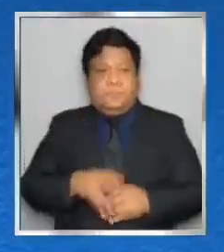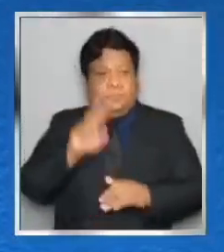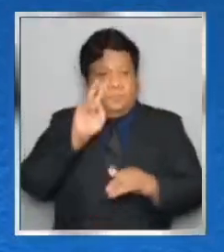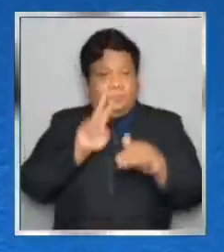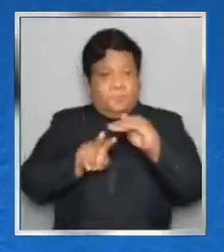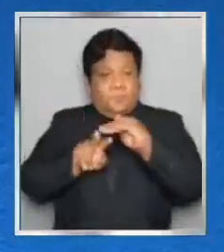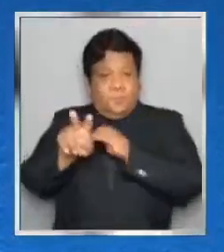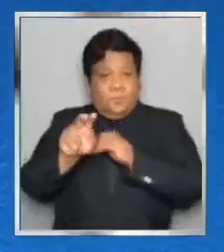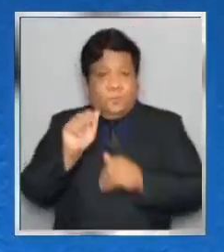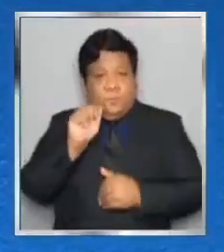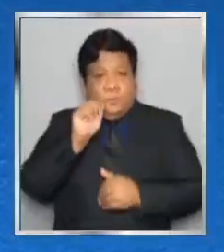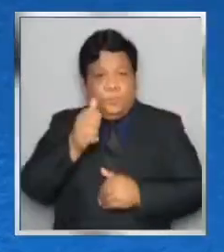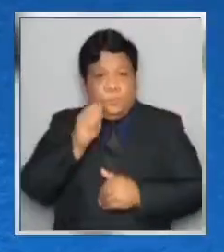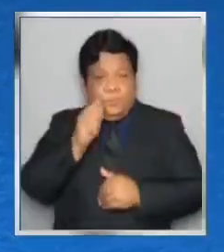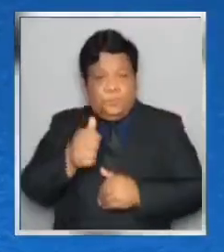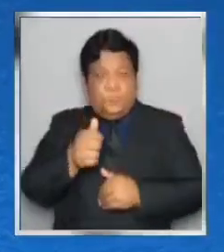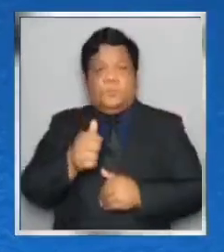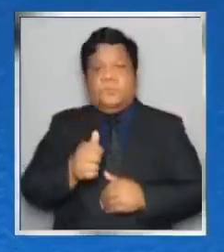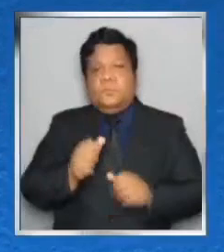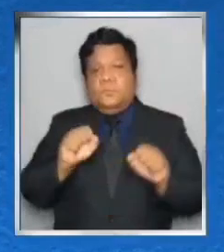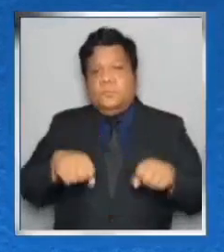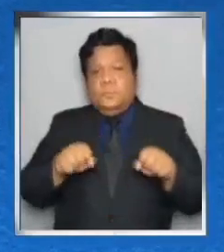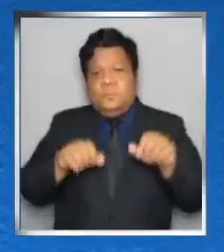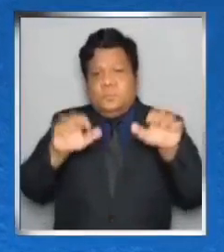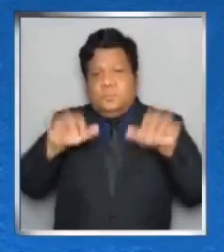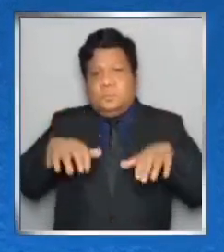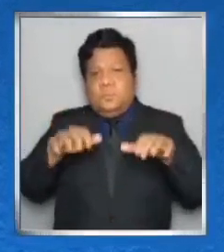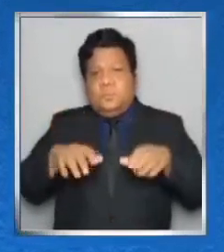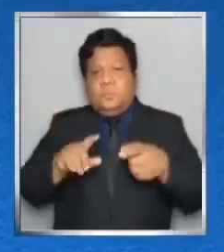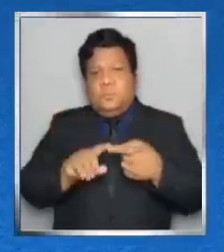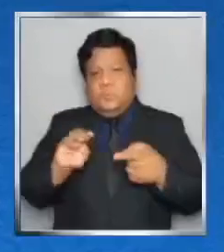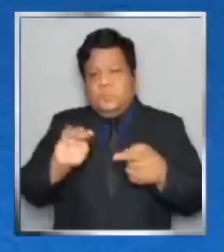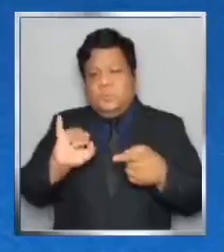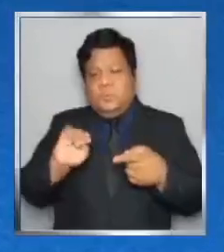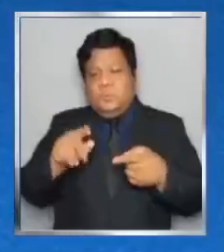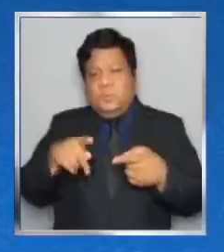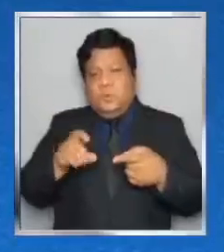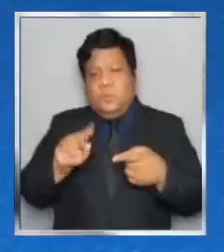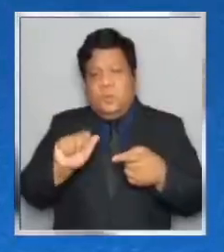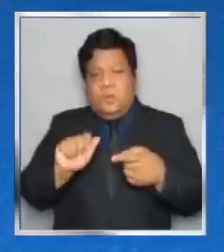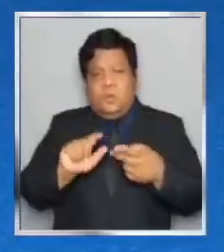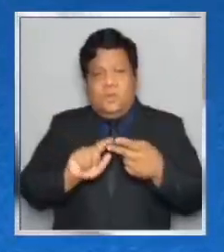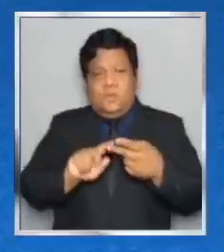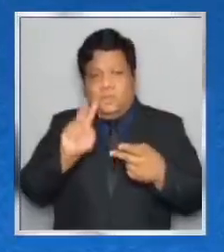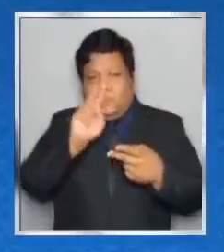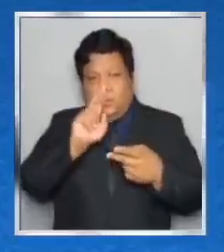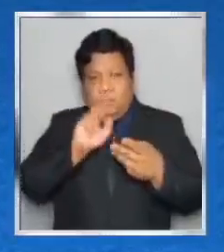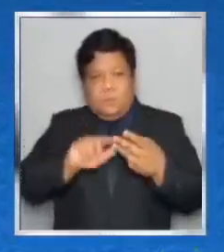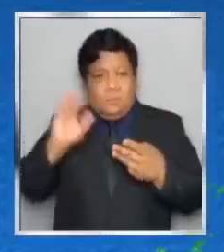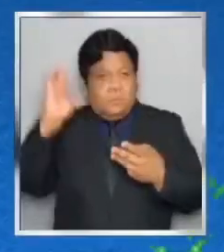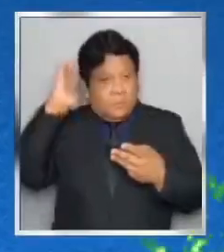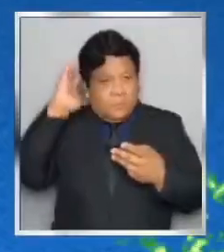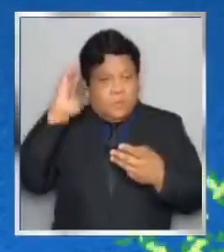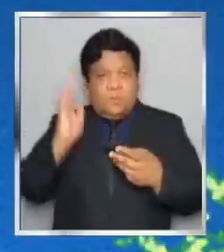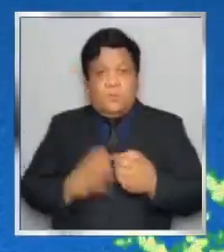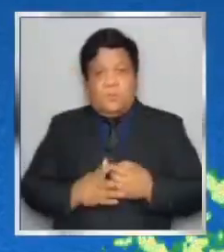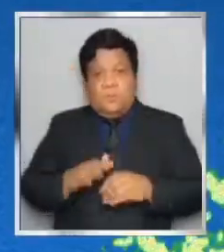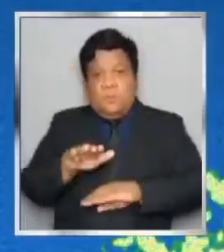ng ulan sa ilang bahagi ng Mimaropa Region, Visayas at Mindanao. Pagsapit ng hapon, uulanin na ang iba pang panig